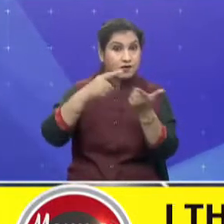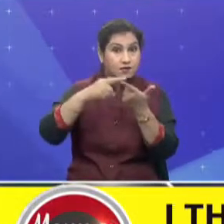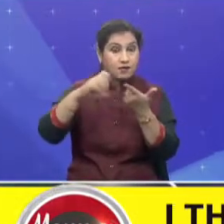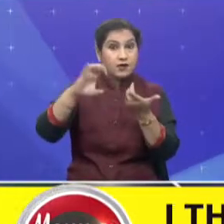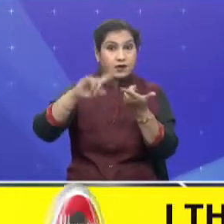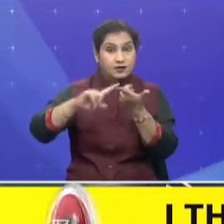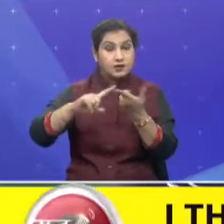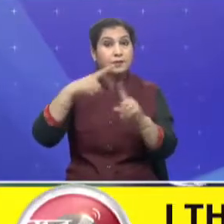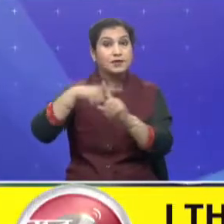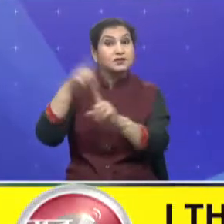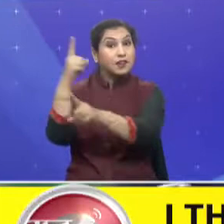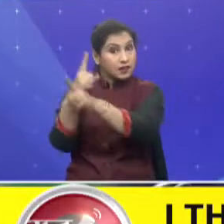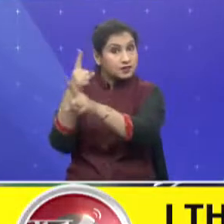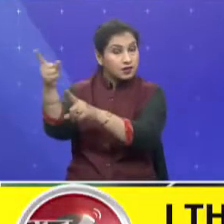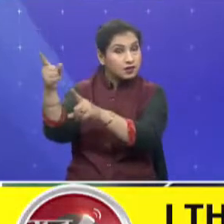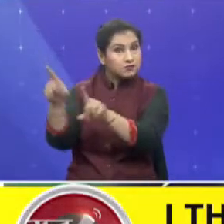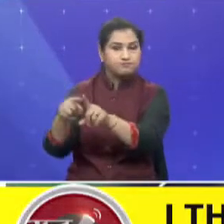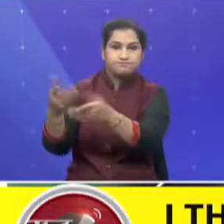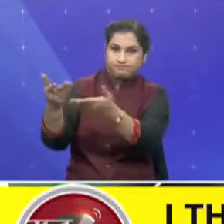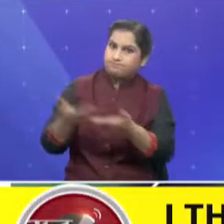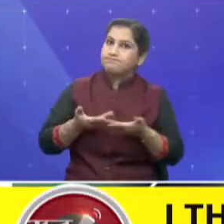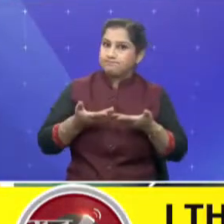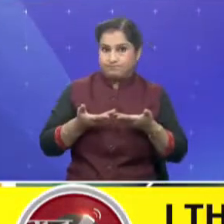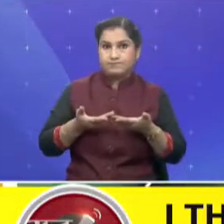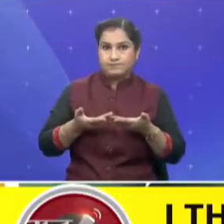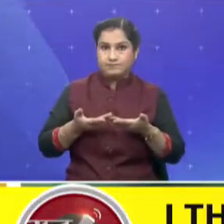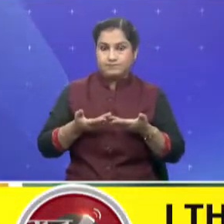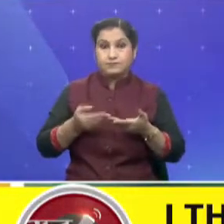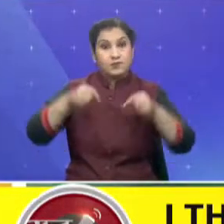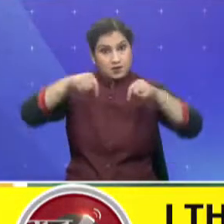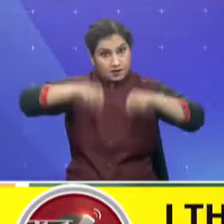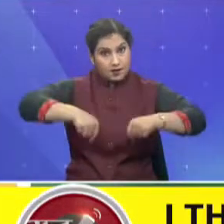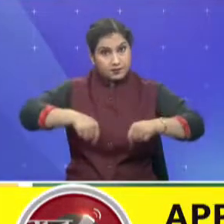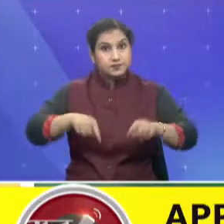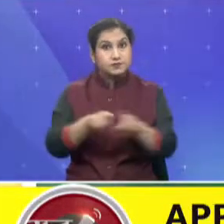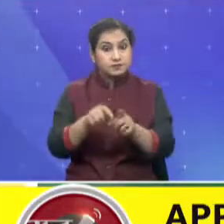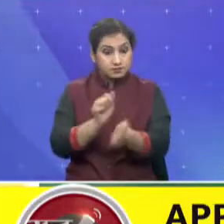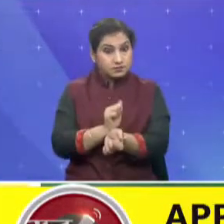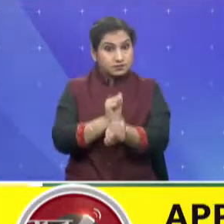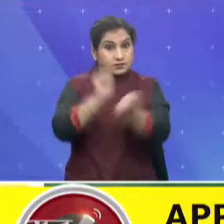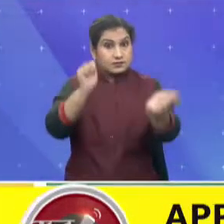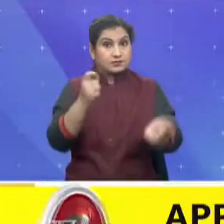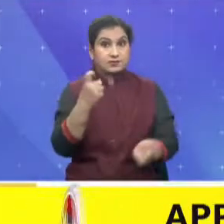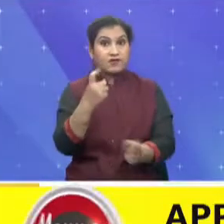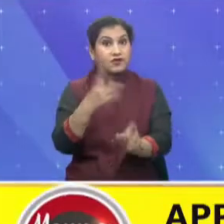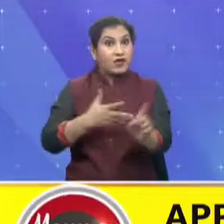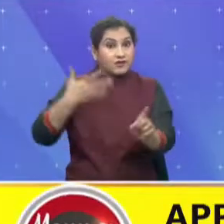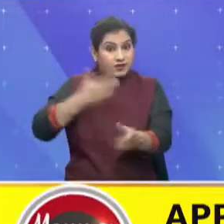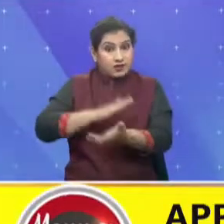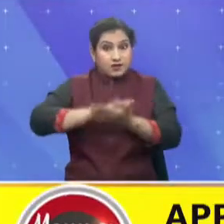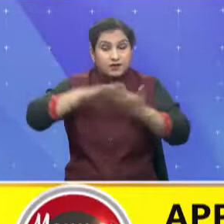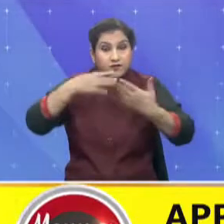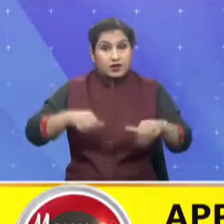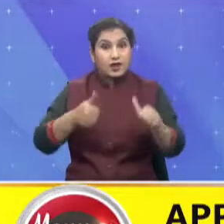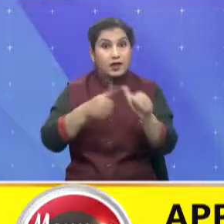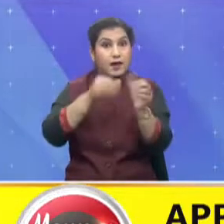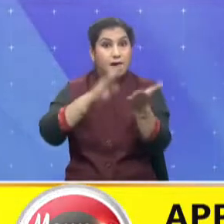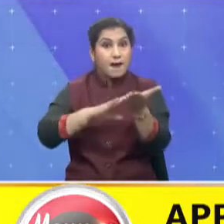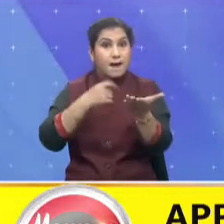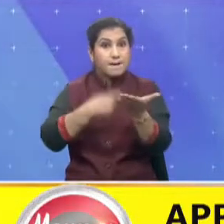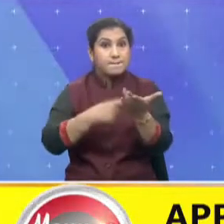उनके टीचर्स का अभिनंदन करता हूं। आजादी के अमृत महोत्सव के दौरान किए गए उनके प्रयास